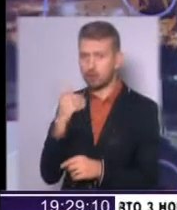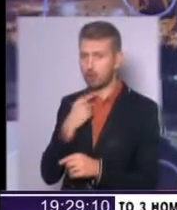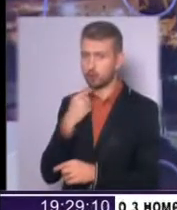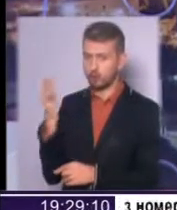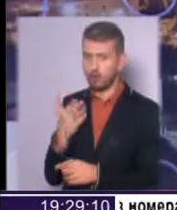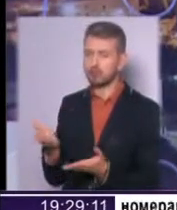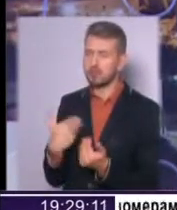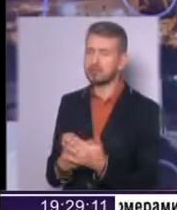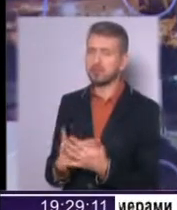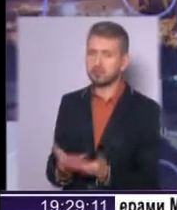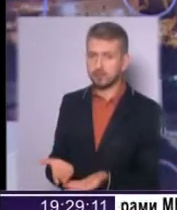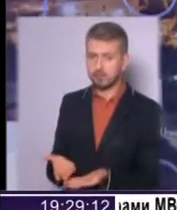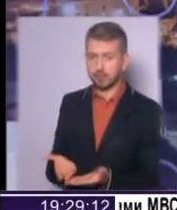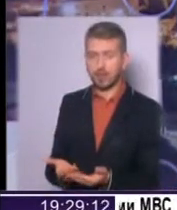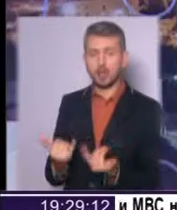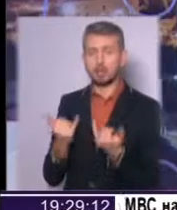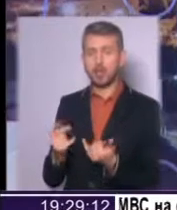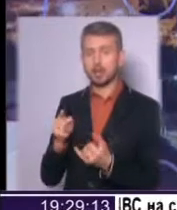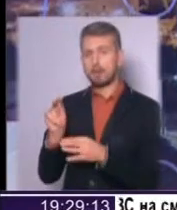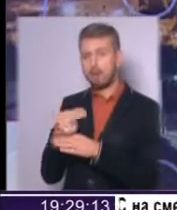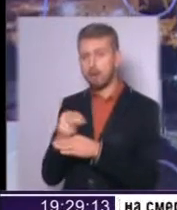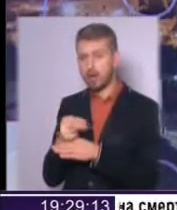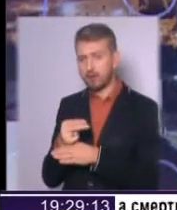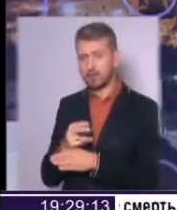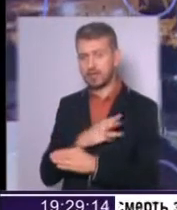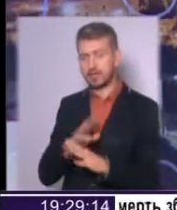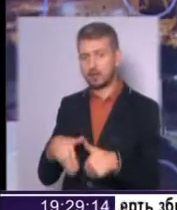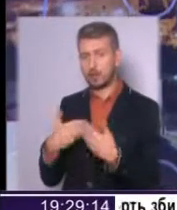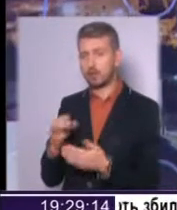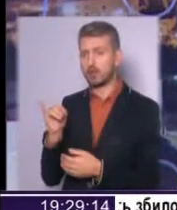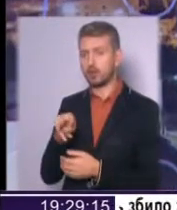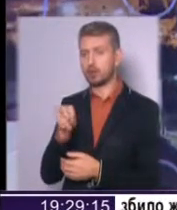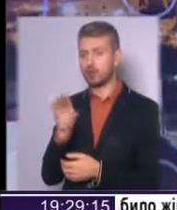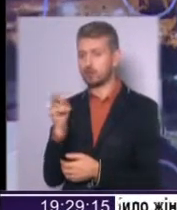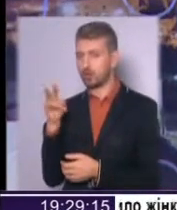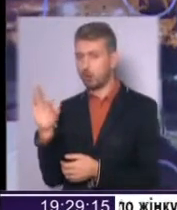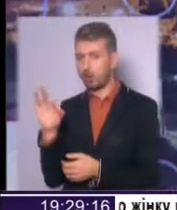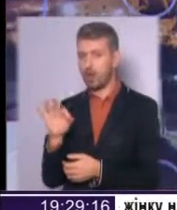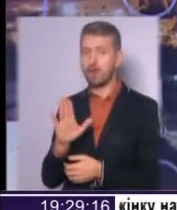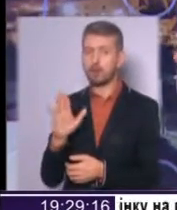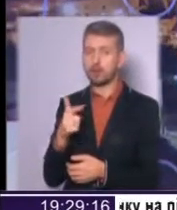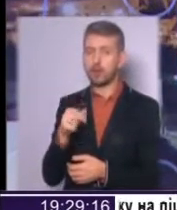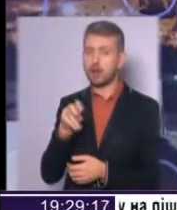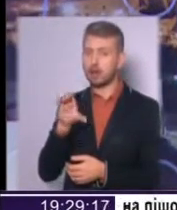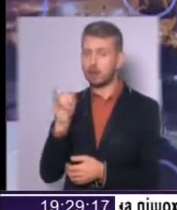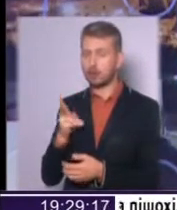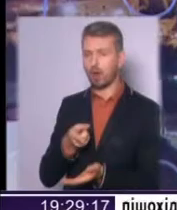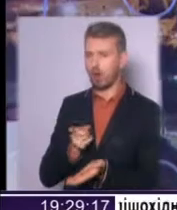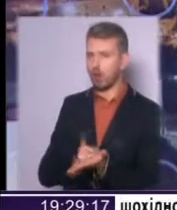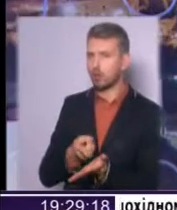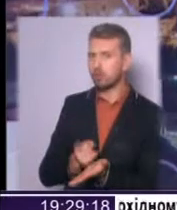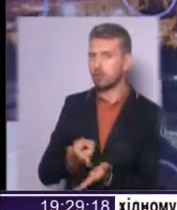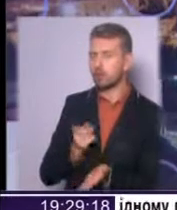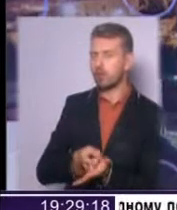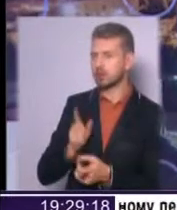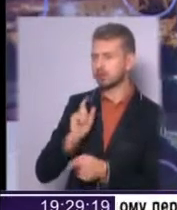фракцій. Якщо ти не фракції, ти не маєш. Сьогодні вашому колезі, пану Левченку, давали дуже часто слово. У нас є активний депутат, один з